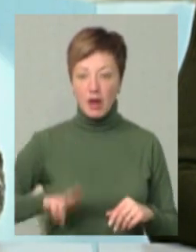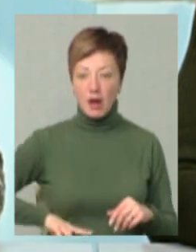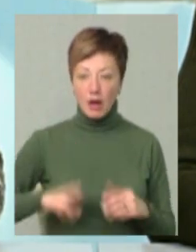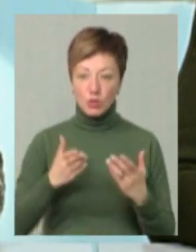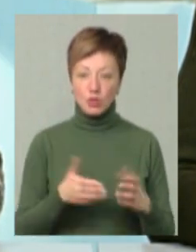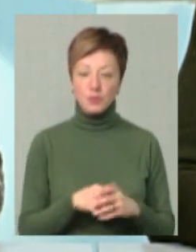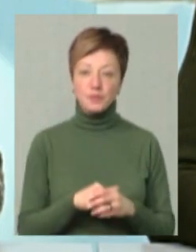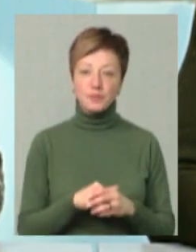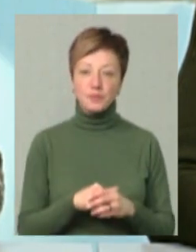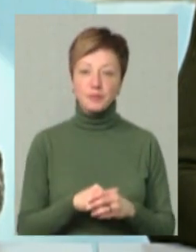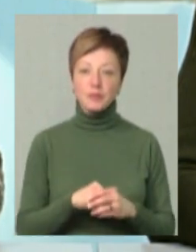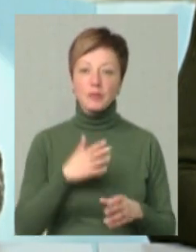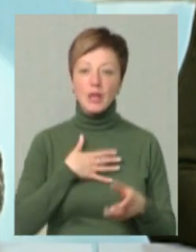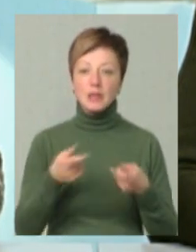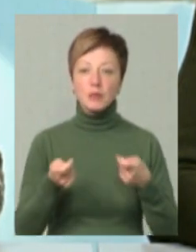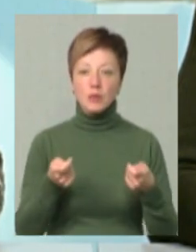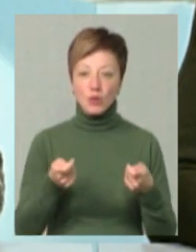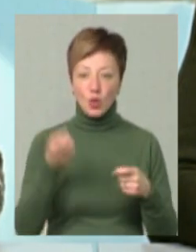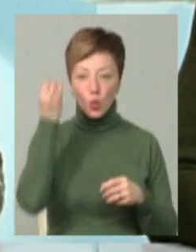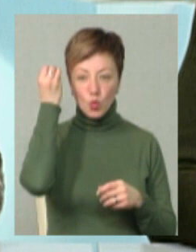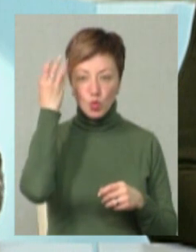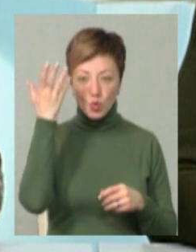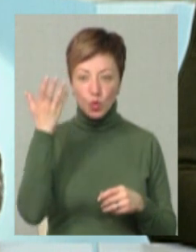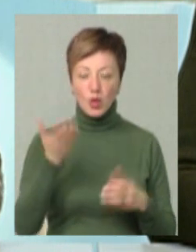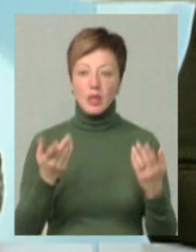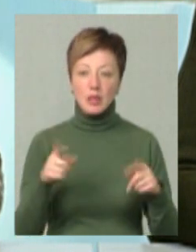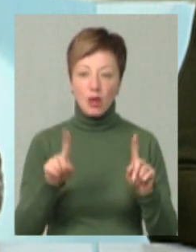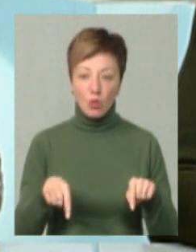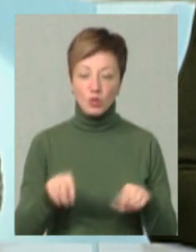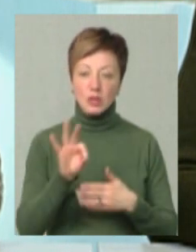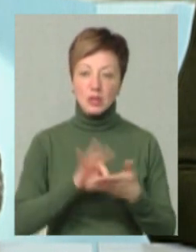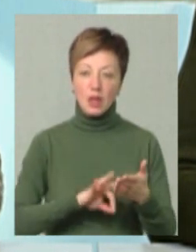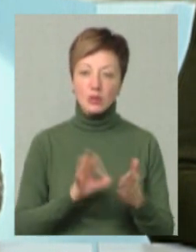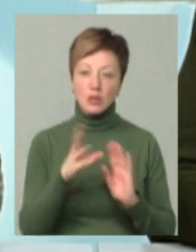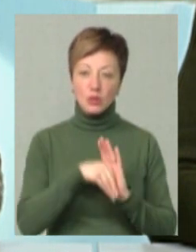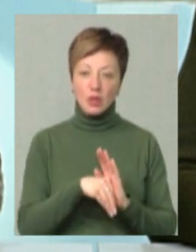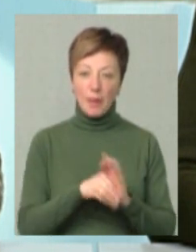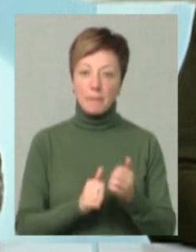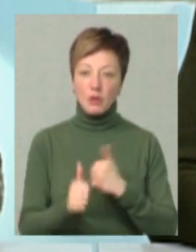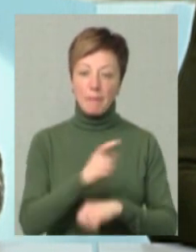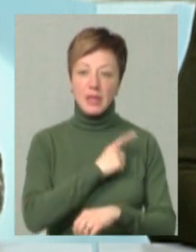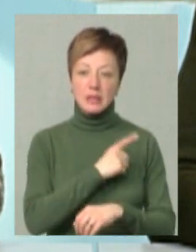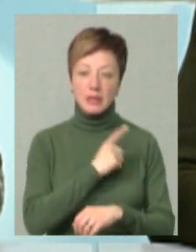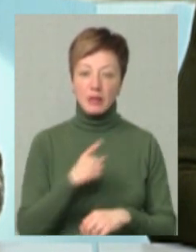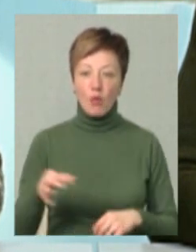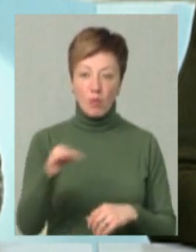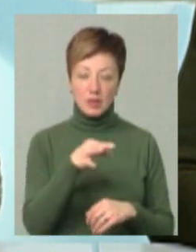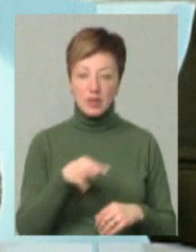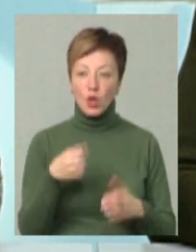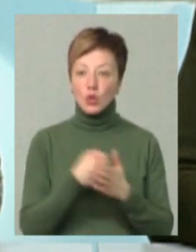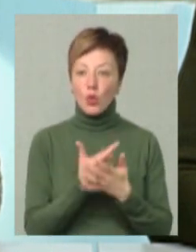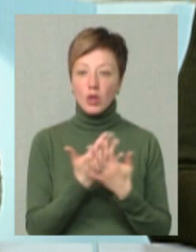Інна Шоробура. Це наш департамент культури, який також зразу залучив провідних майстрів Хмельниччини